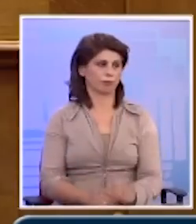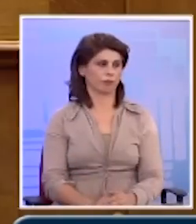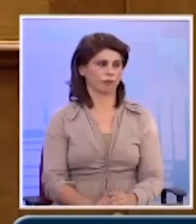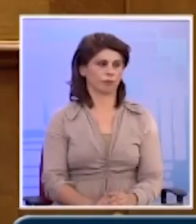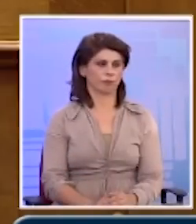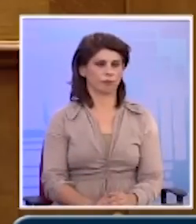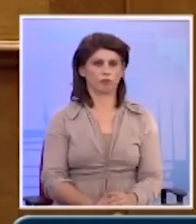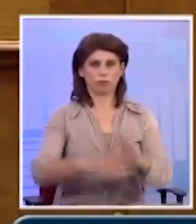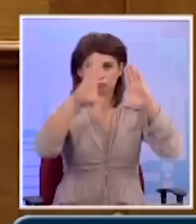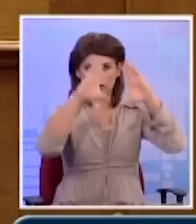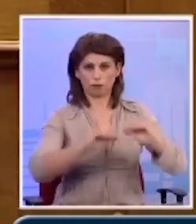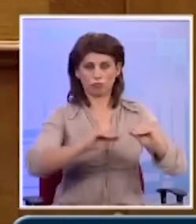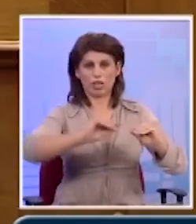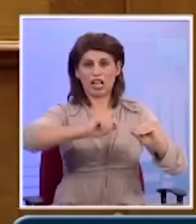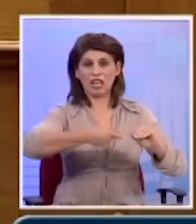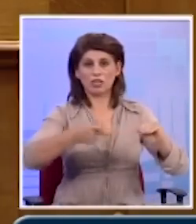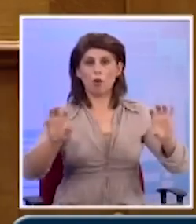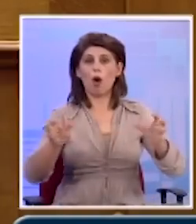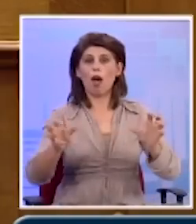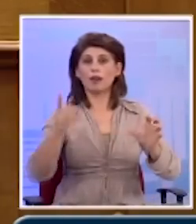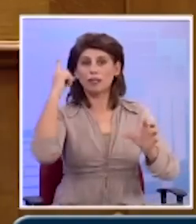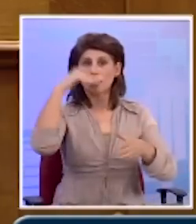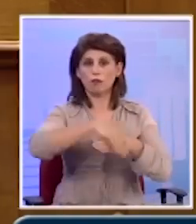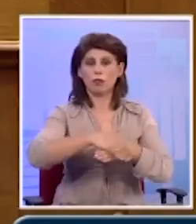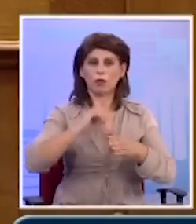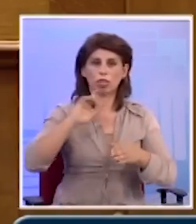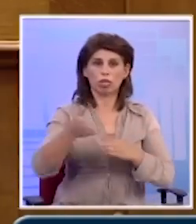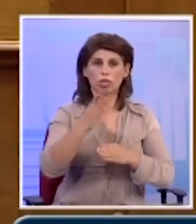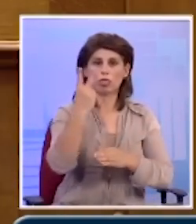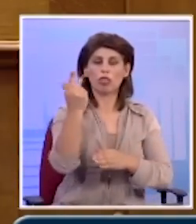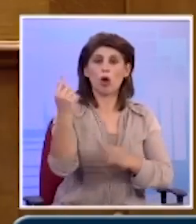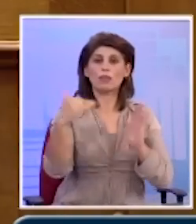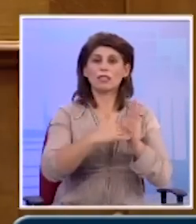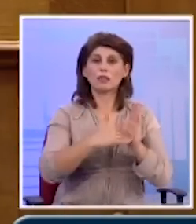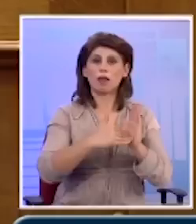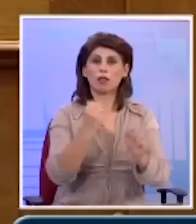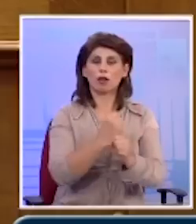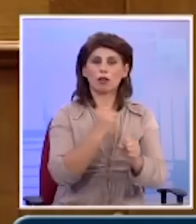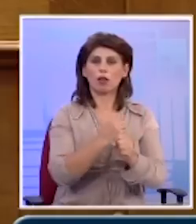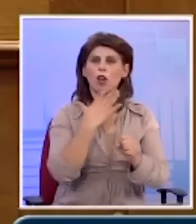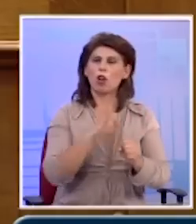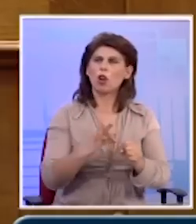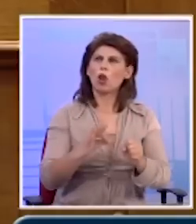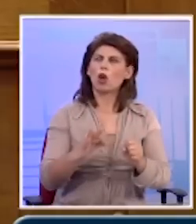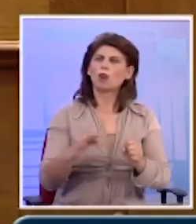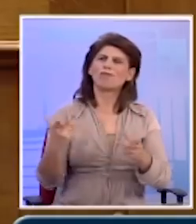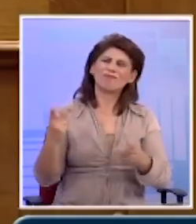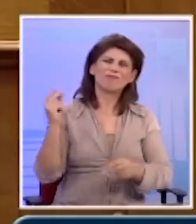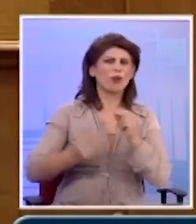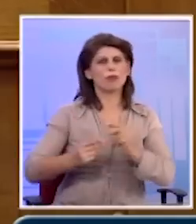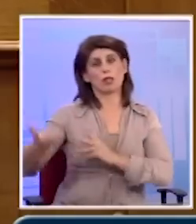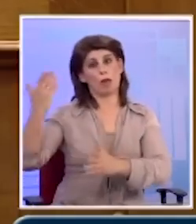το βάρβαρο κλείσιμο της ΕΡΤ μέσα σε μία νύχτα και ο διωγμός 2.500 εργαζομένων της με πρόσχημα της παθογένειας του παρελθόντος,